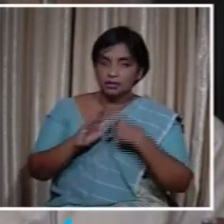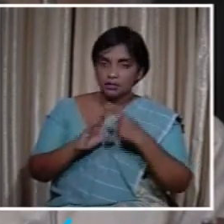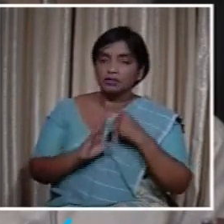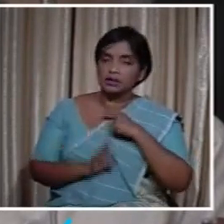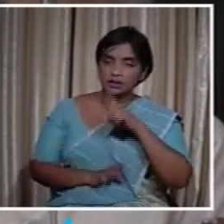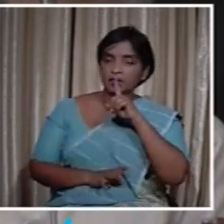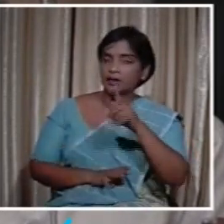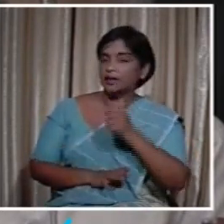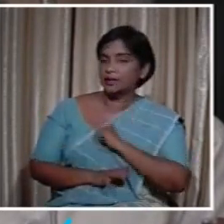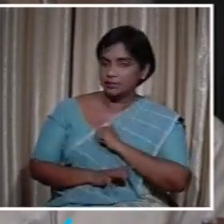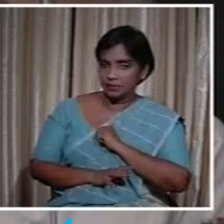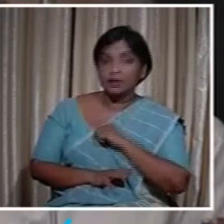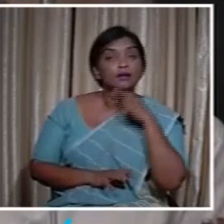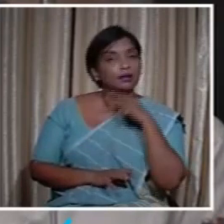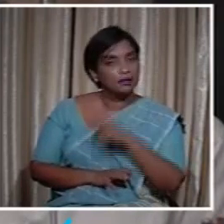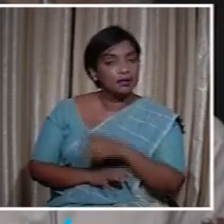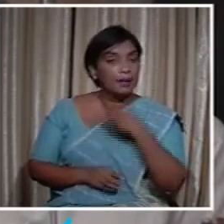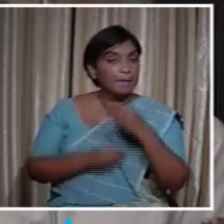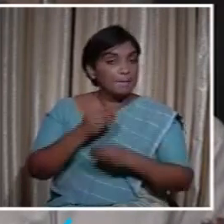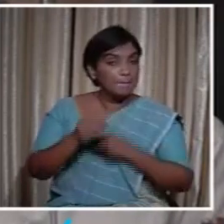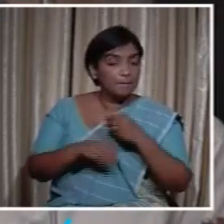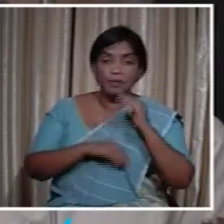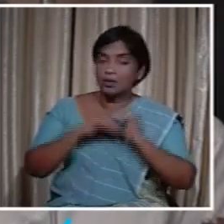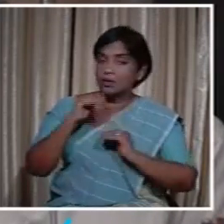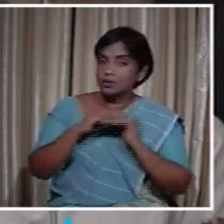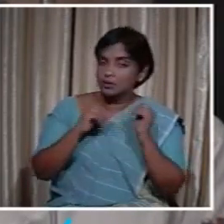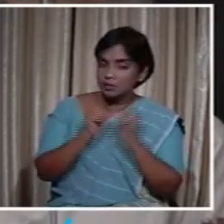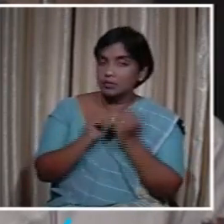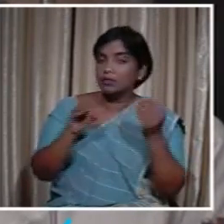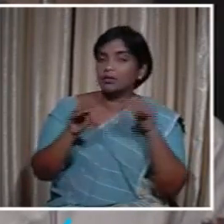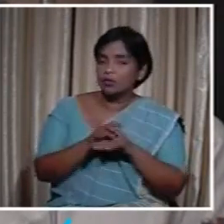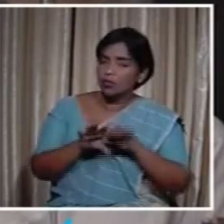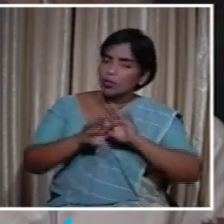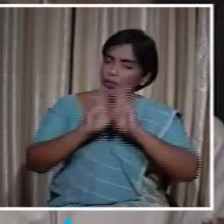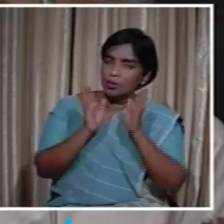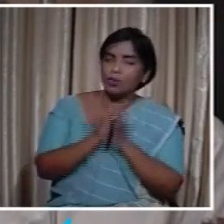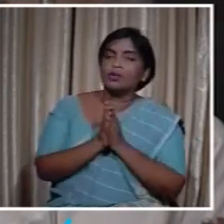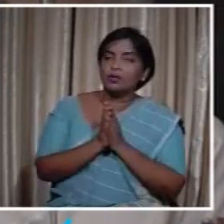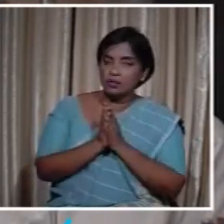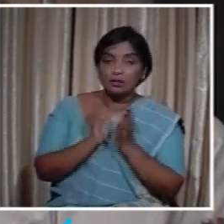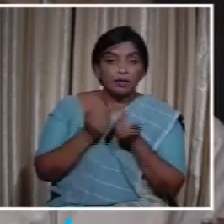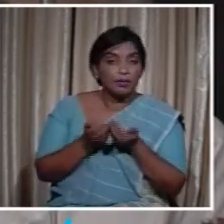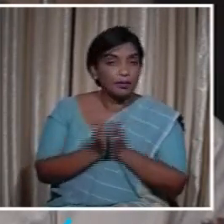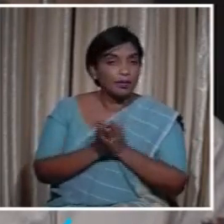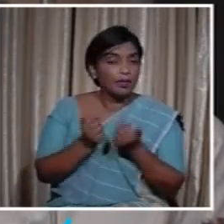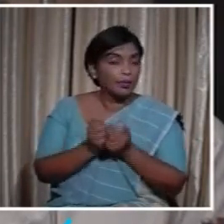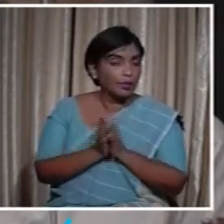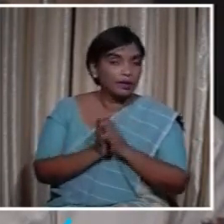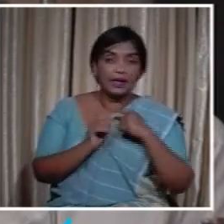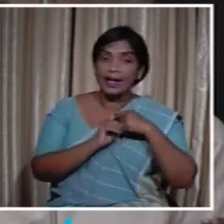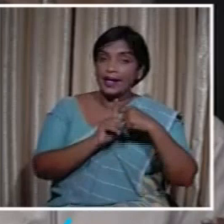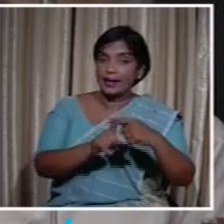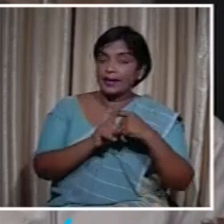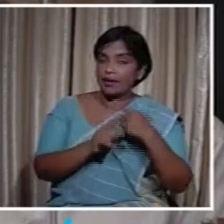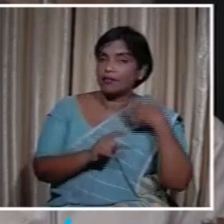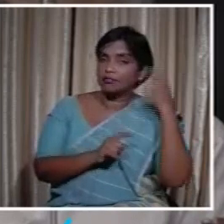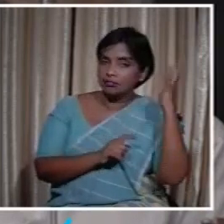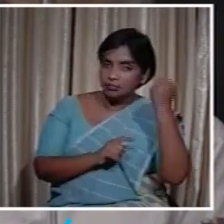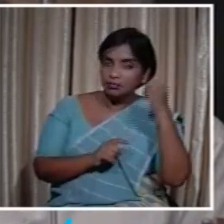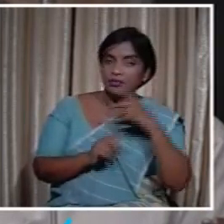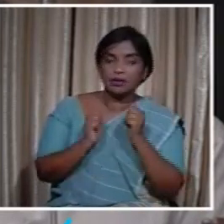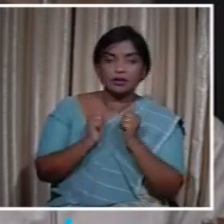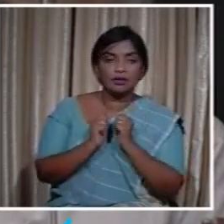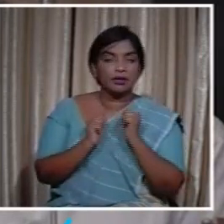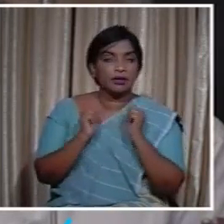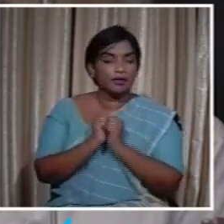கொள்வனவுக்காக 250 மில்லியன் டாலர்கள் தேவைப்படுவதாக ரணில் விக்ரமசிங்கே குறிப்பிட்டுள்ளார். அரிசி தேவையை எடுத்துக்கொண்டால் அடுத்த 6